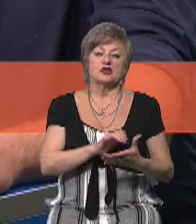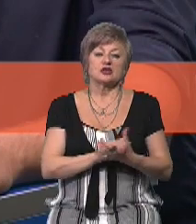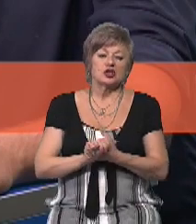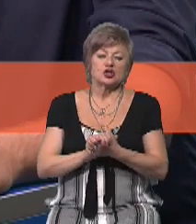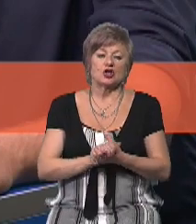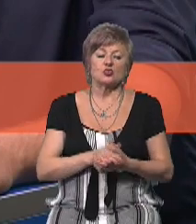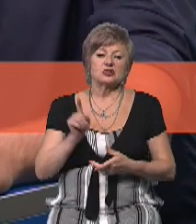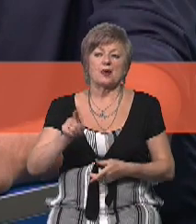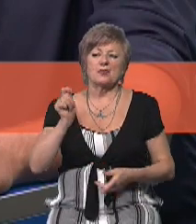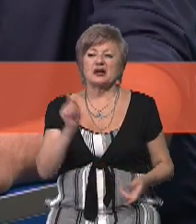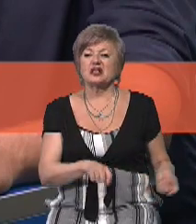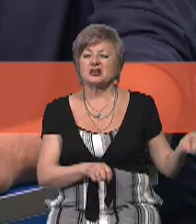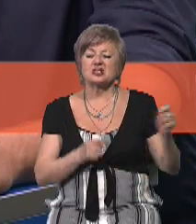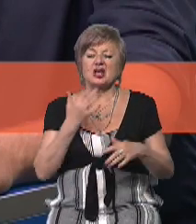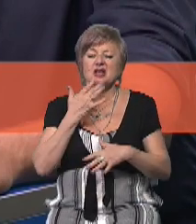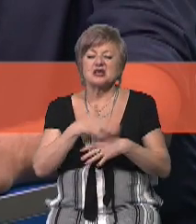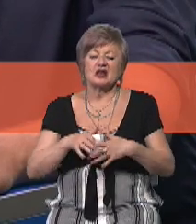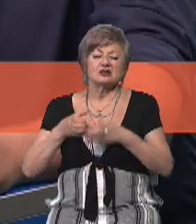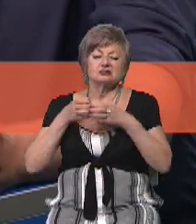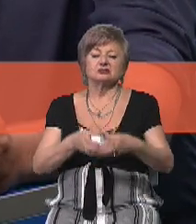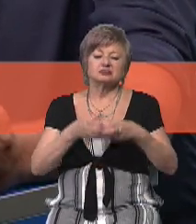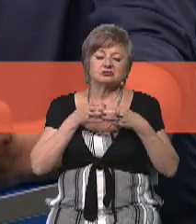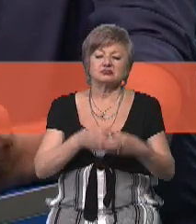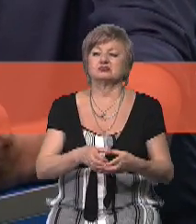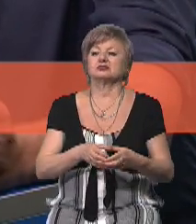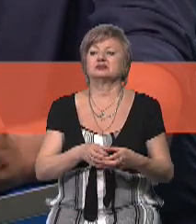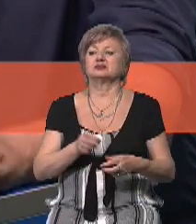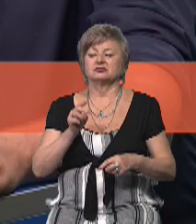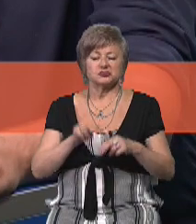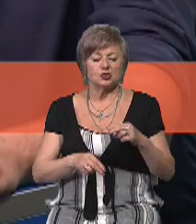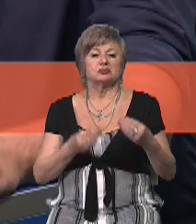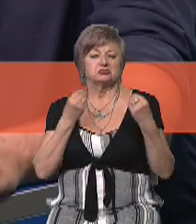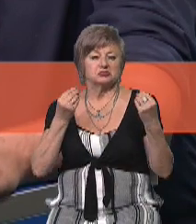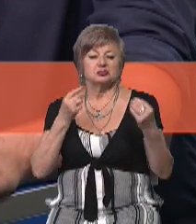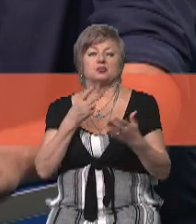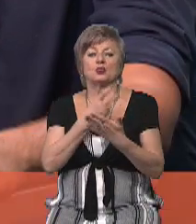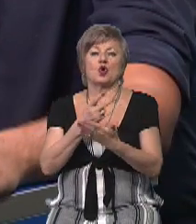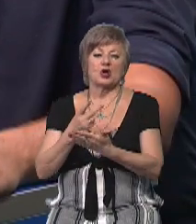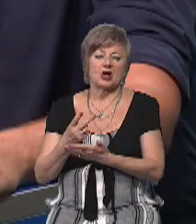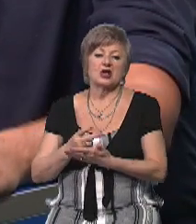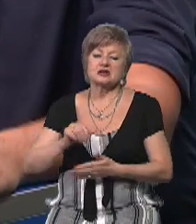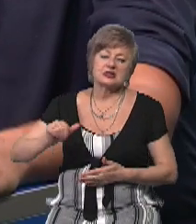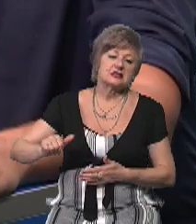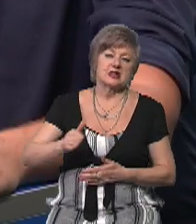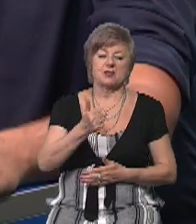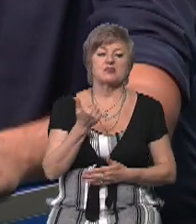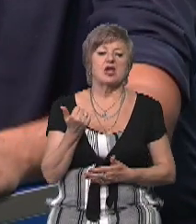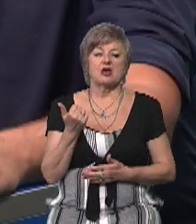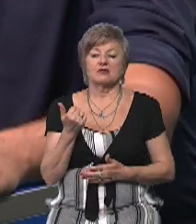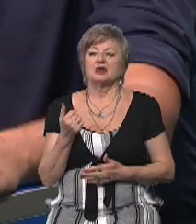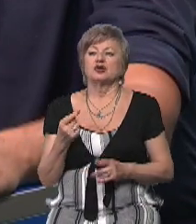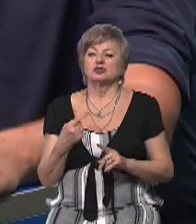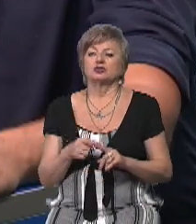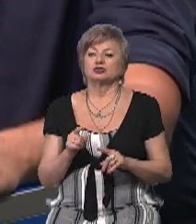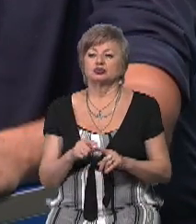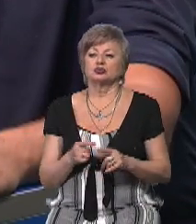привозили всіх зарубіжні делегації, всіх показували, так, найбільша, найперша, навколо якої